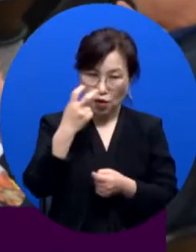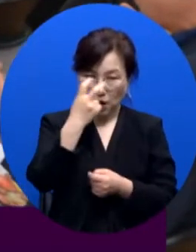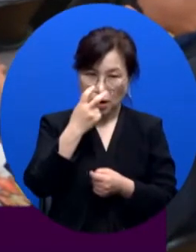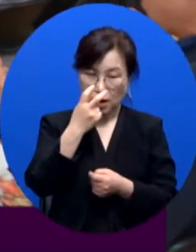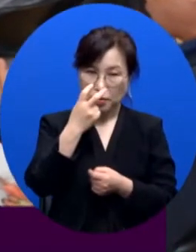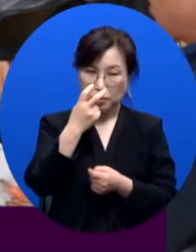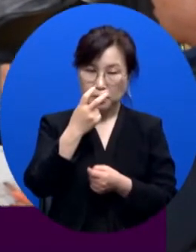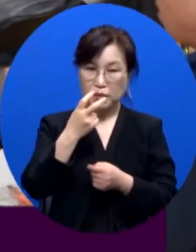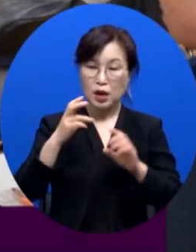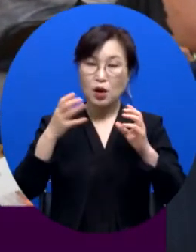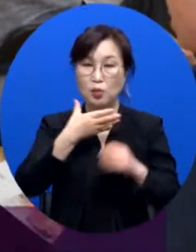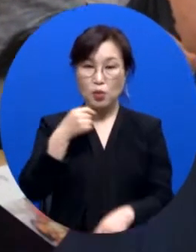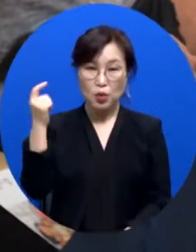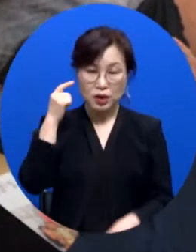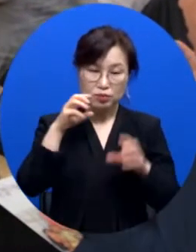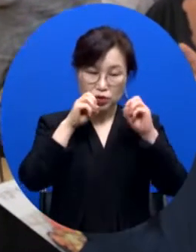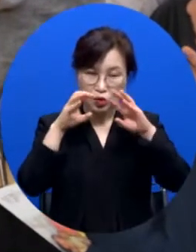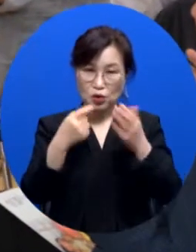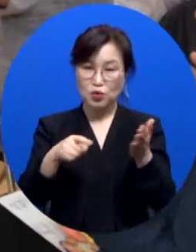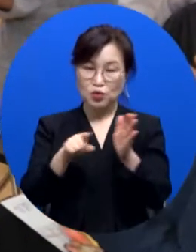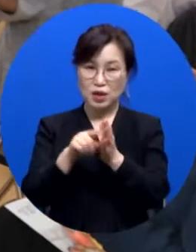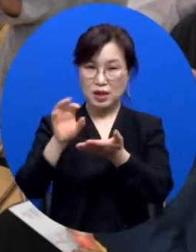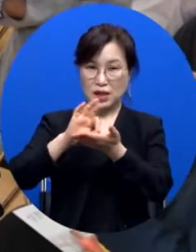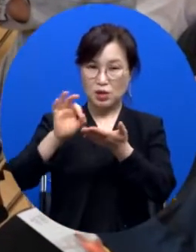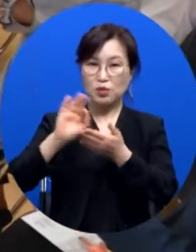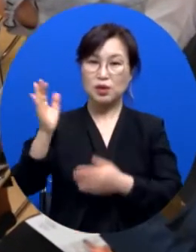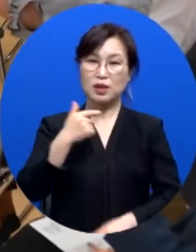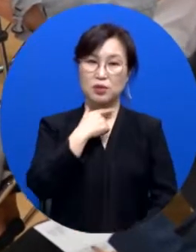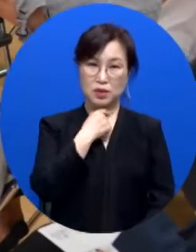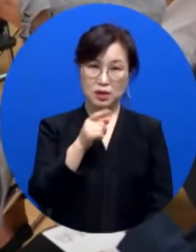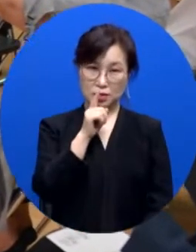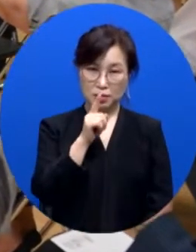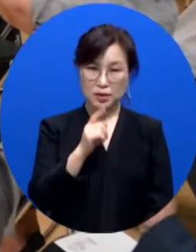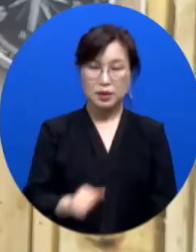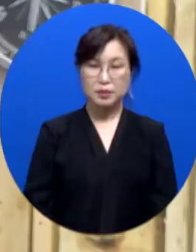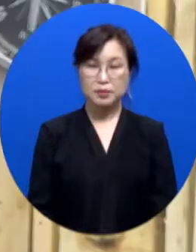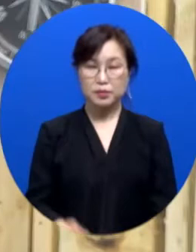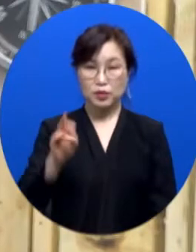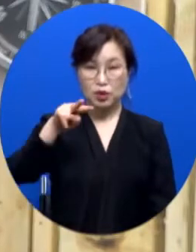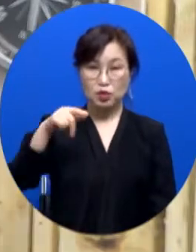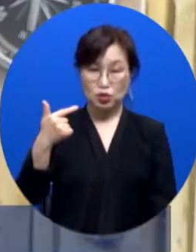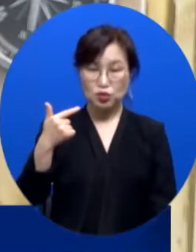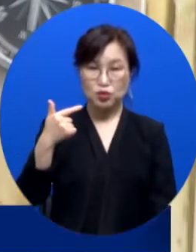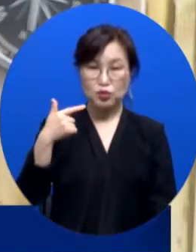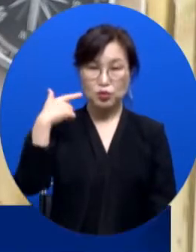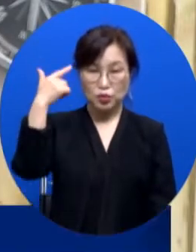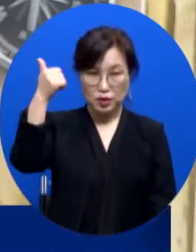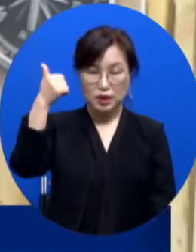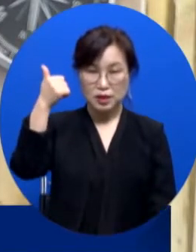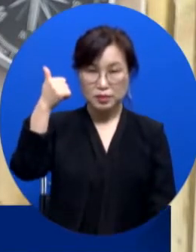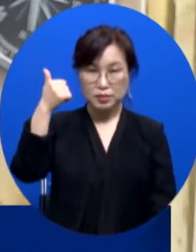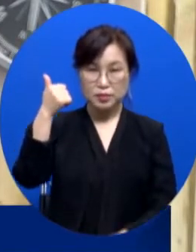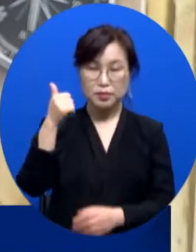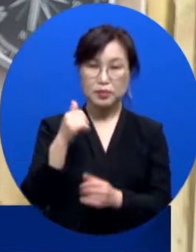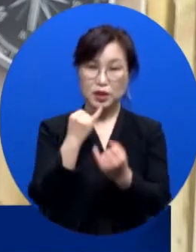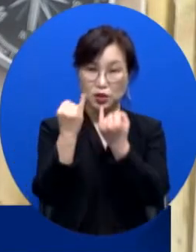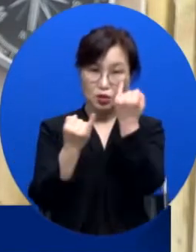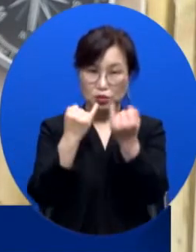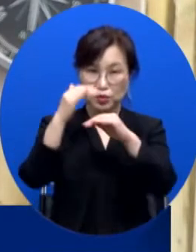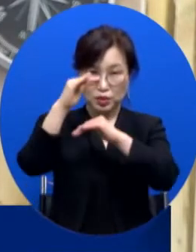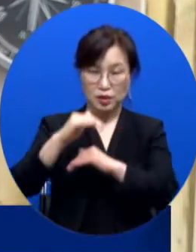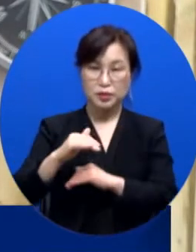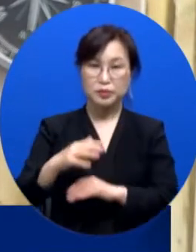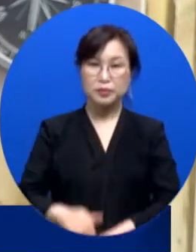밝혔는데요. 잠시 윤창룡 해선위원장과의 인터뷰 들어보시죠. 안식도, 쉼도, 재충전도 하실 수